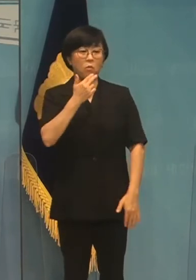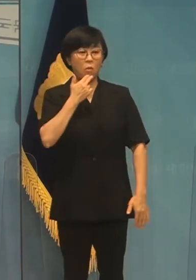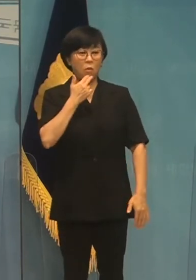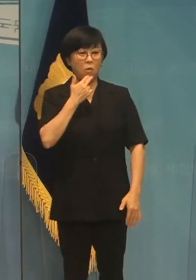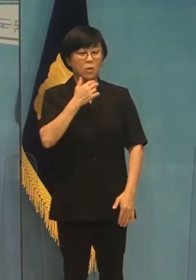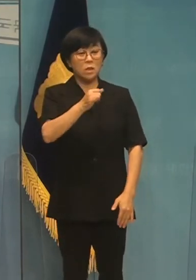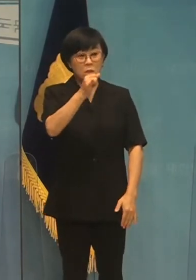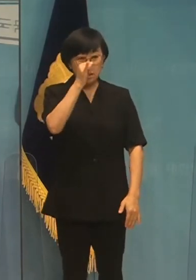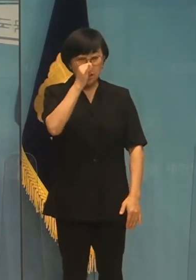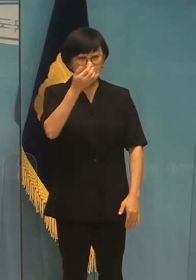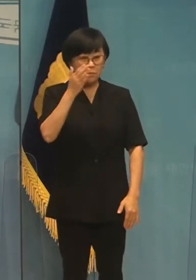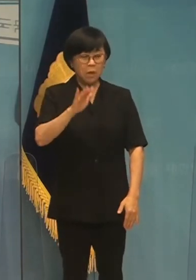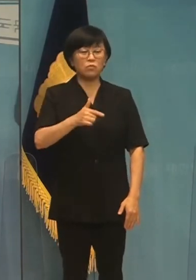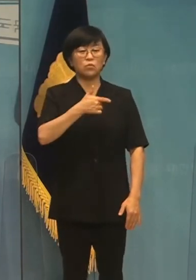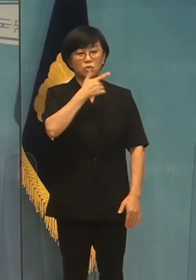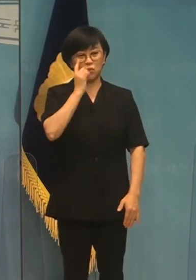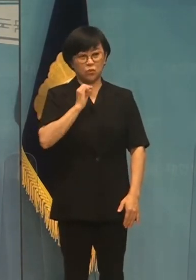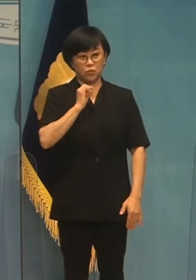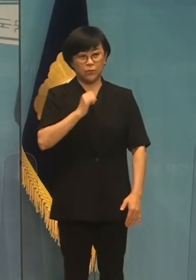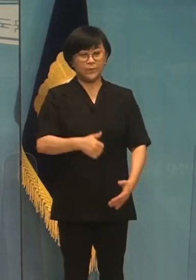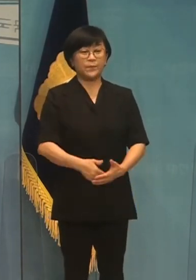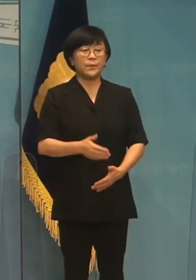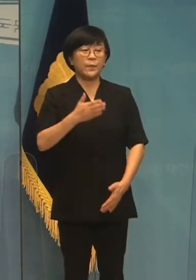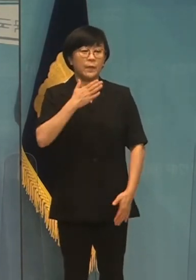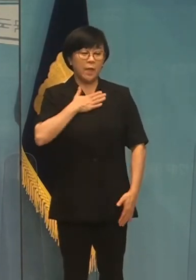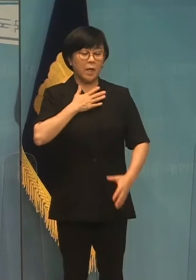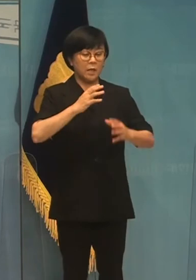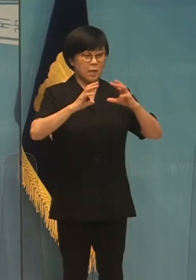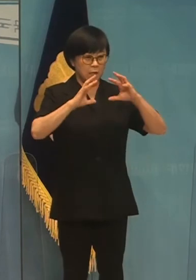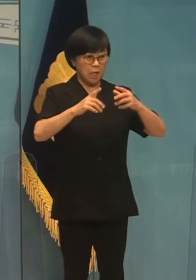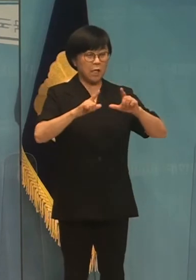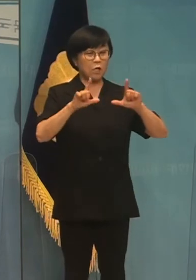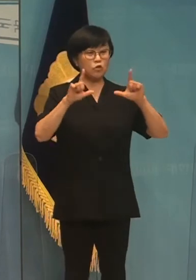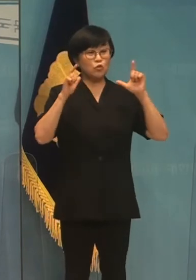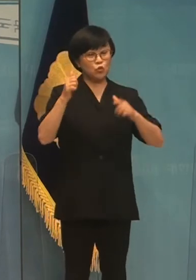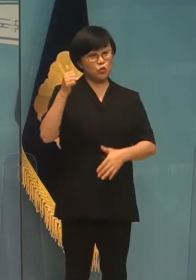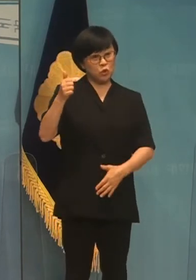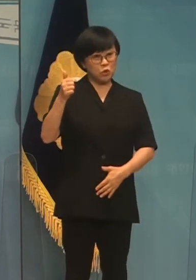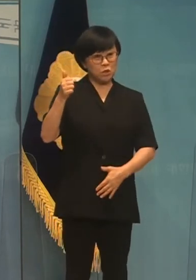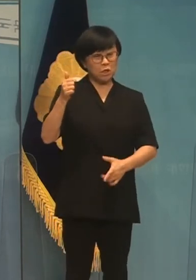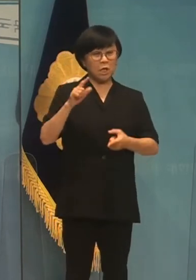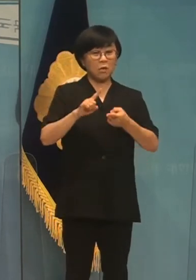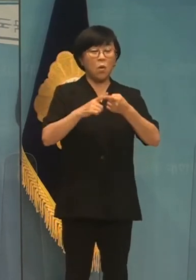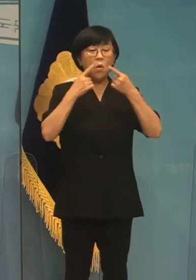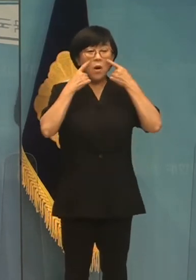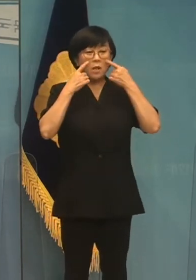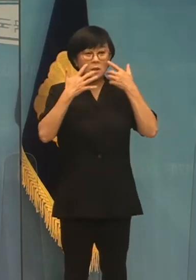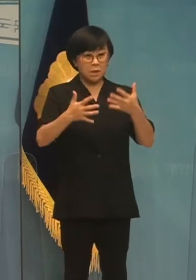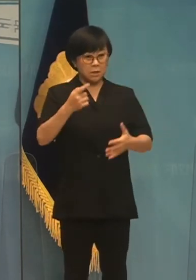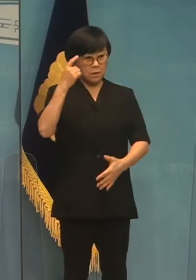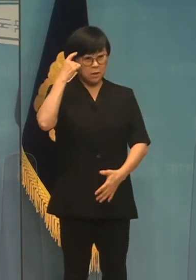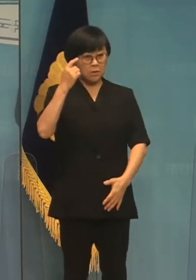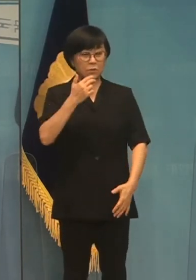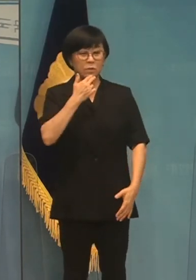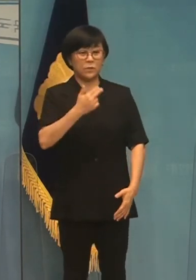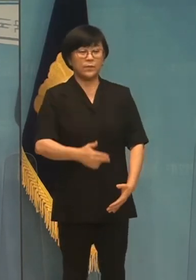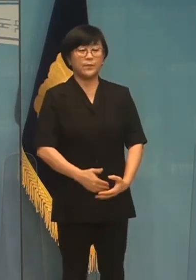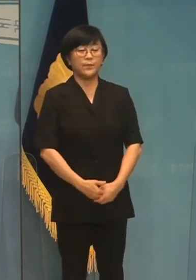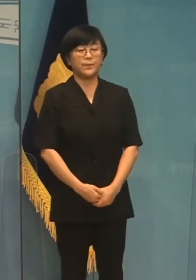있다고 해도 미약합니다. 내가 이 나라의 주인이라는 확고한 의식이